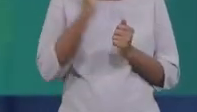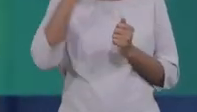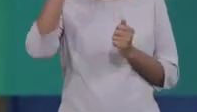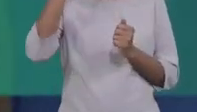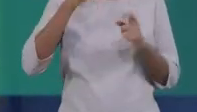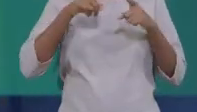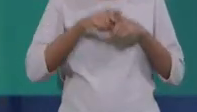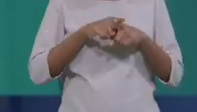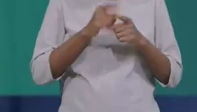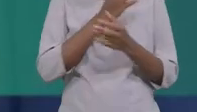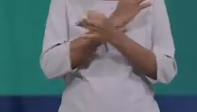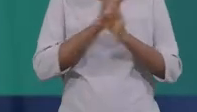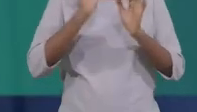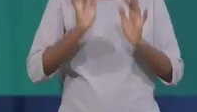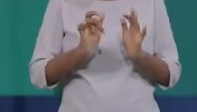Romains 8:32 nous dit.